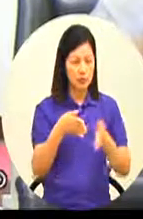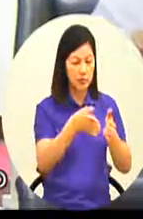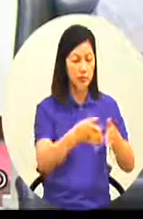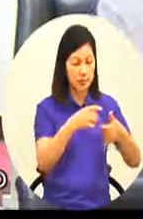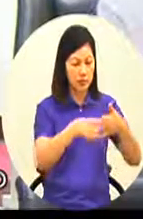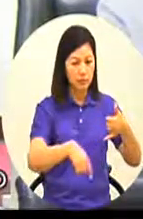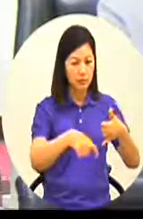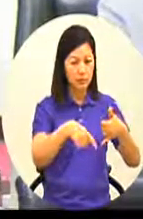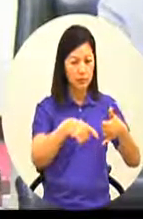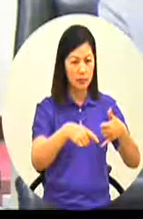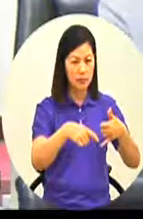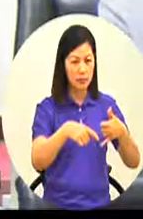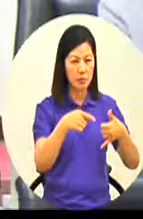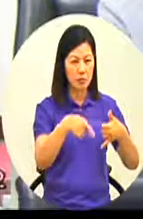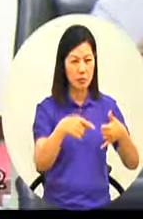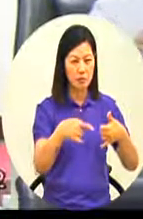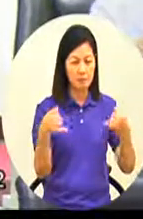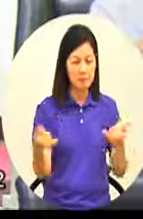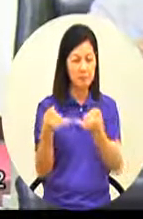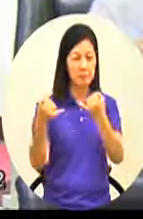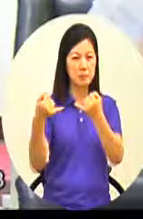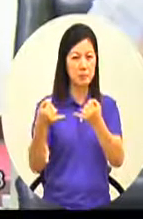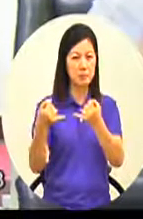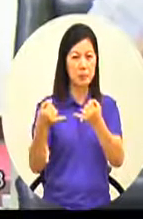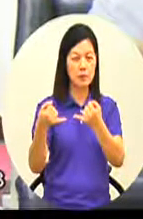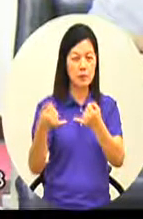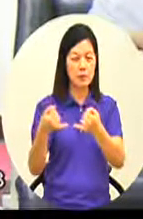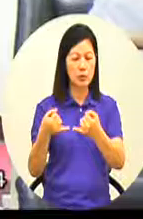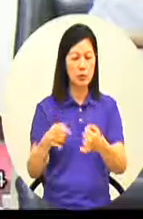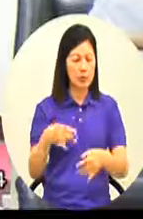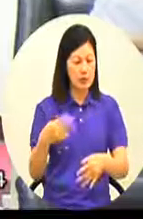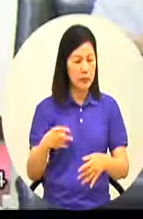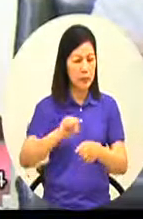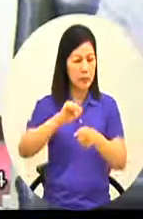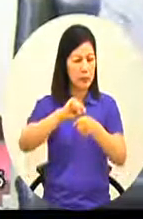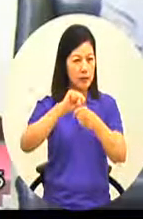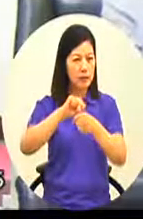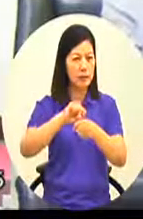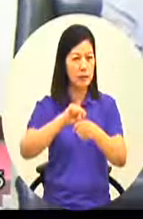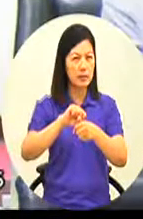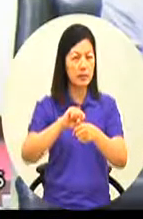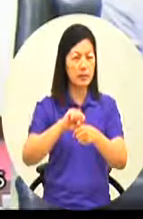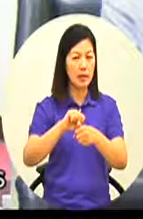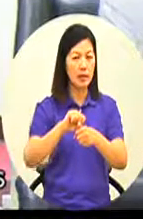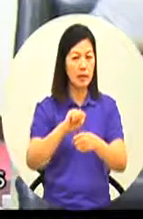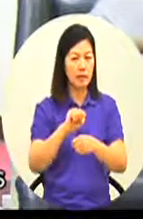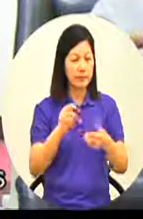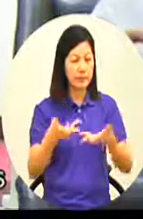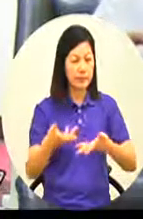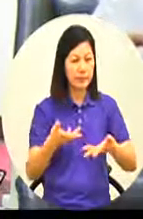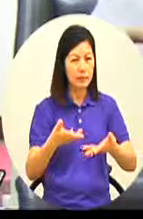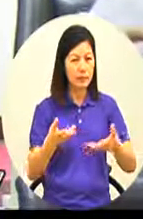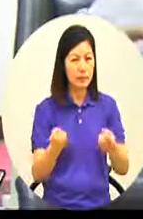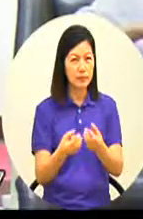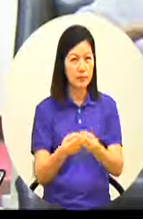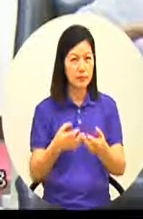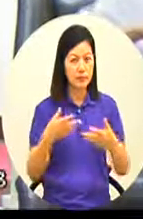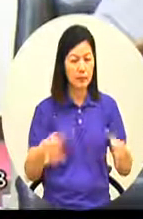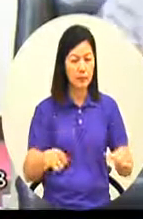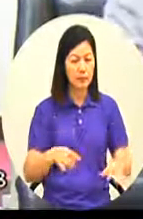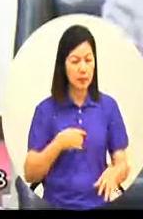复的手段，和咱的增加非常多非常多，包括阮议员服务案件非常多困